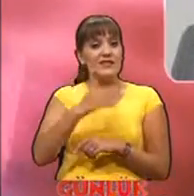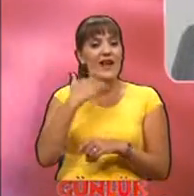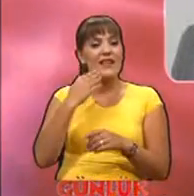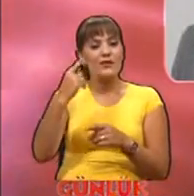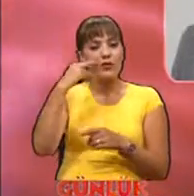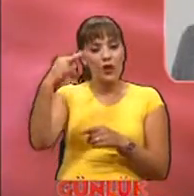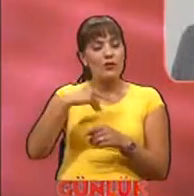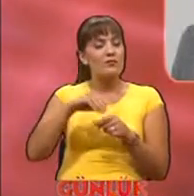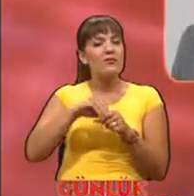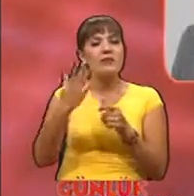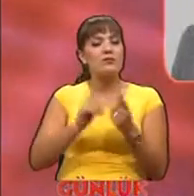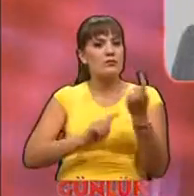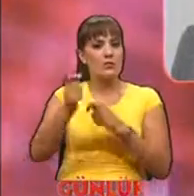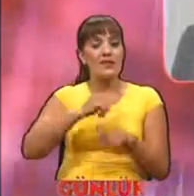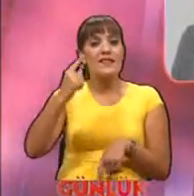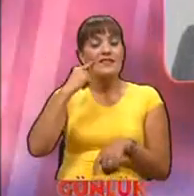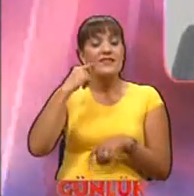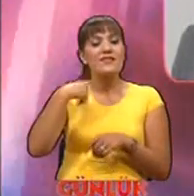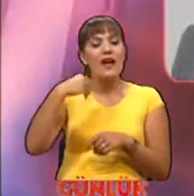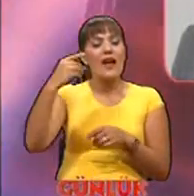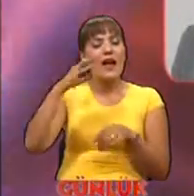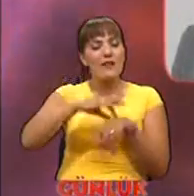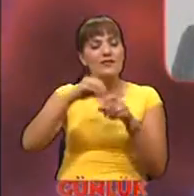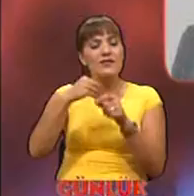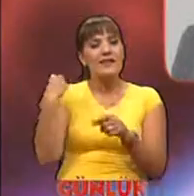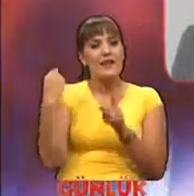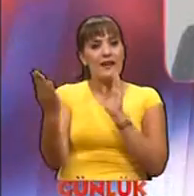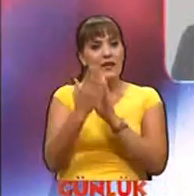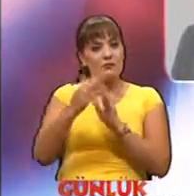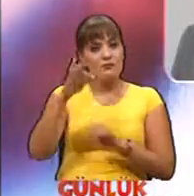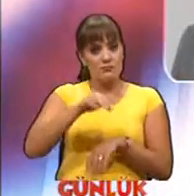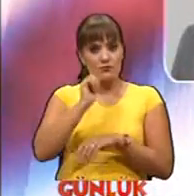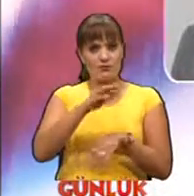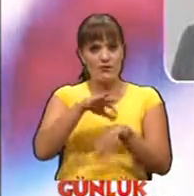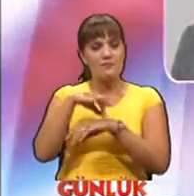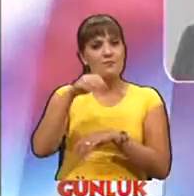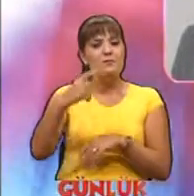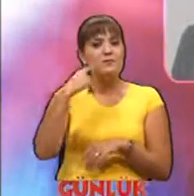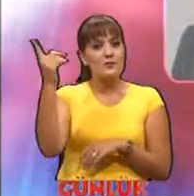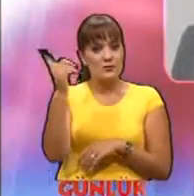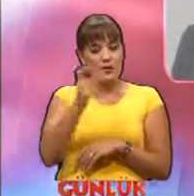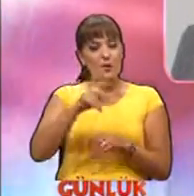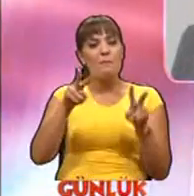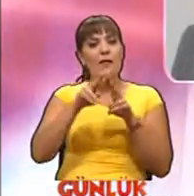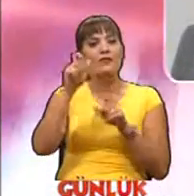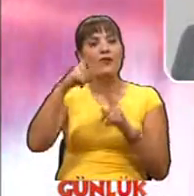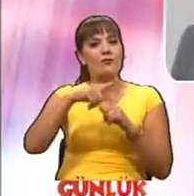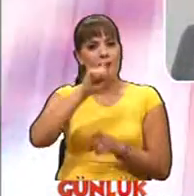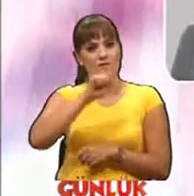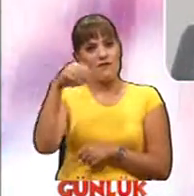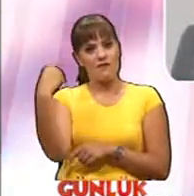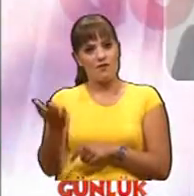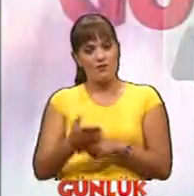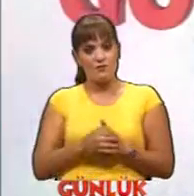estetiğinde nasıl kullanılıyor? Diş estetiğinde yeni yaklaşımlar şimdi günlük rehberde. Pınar Ayhan soruyor, diş hekimi Melik Can Tokaç